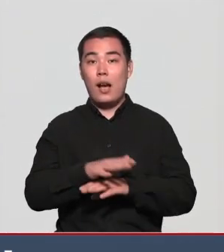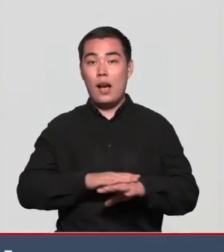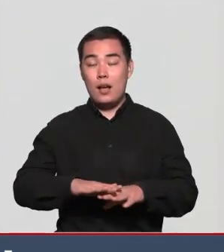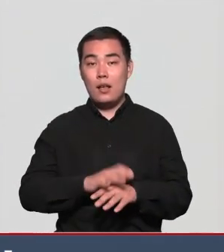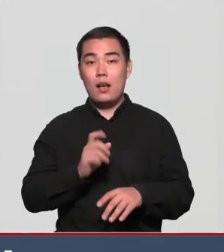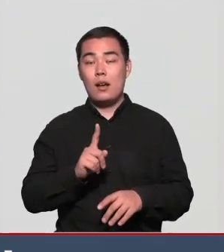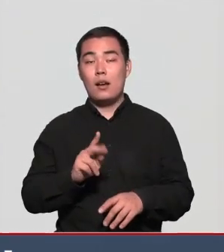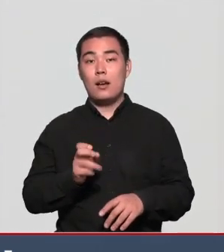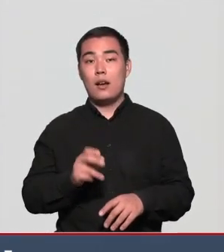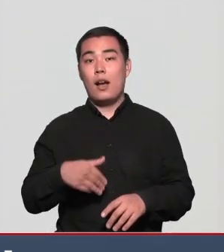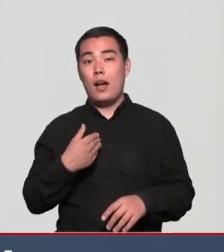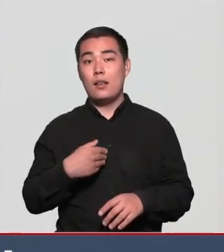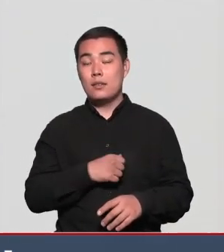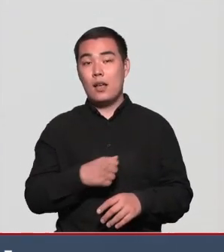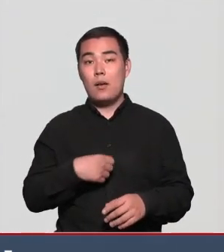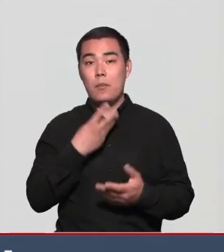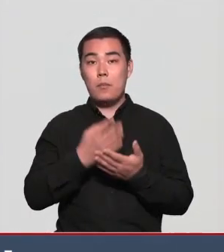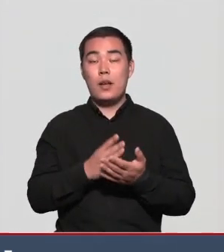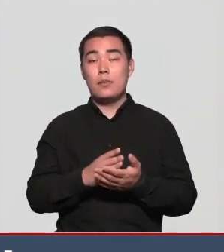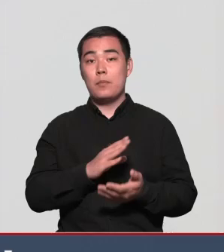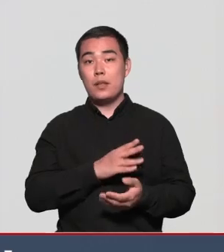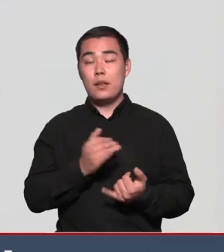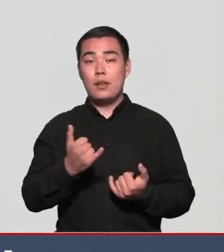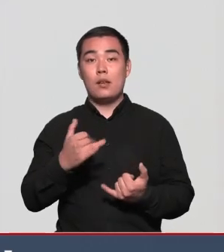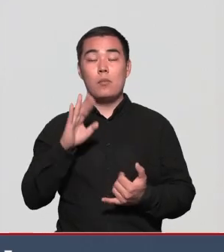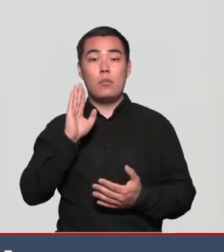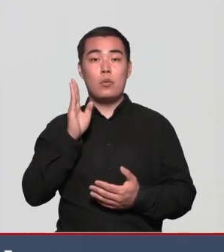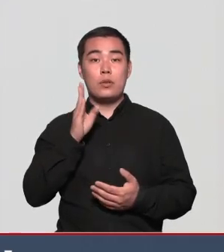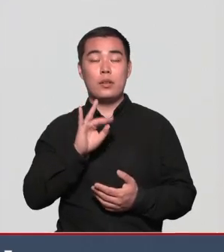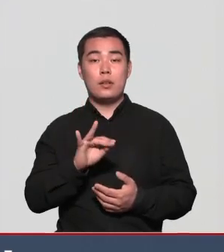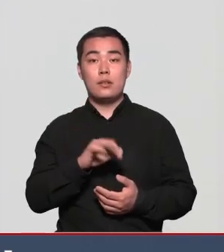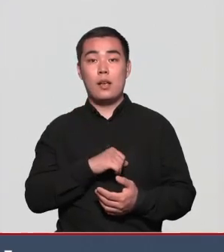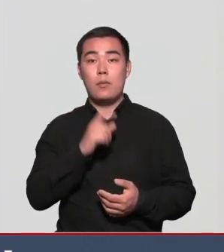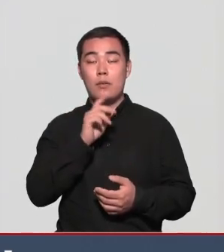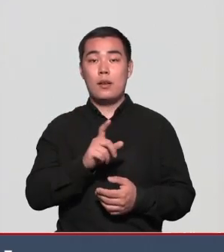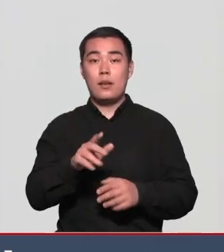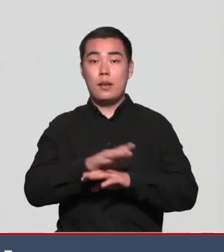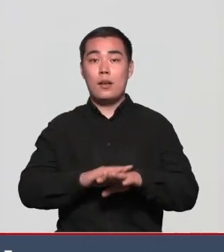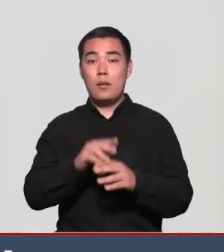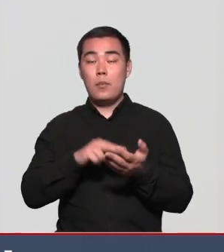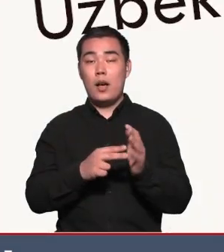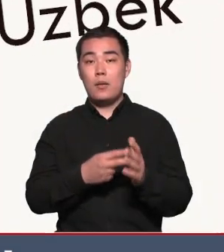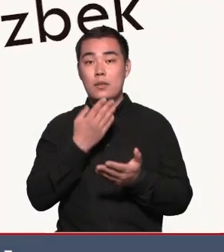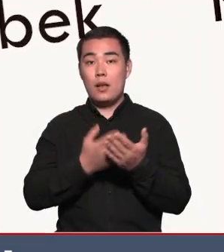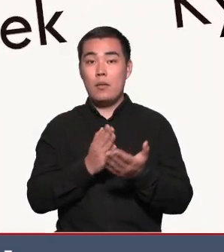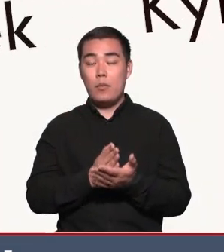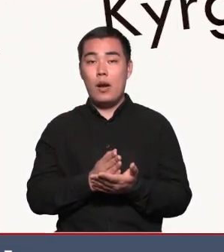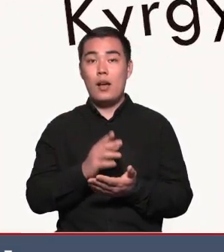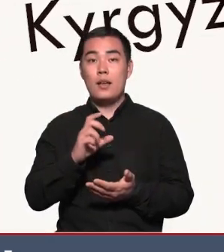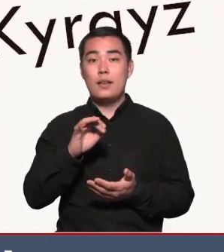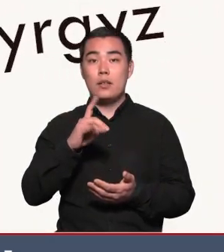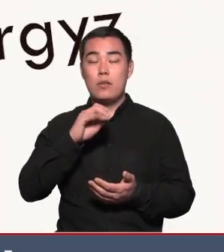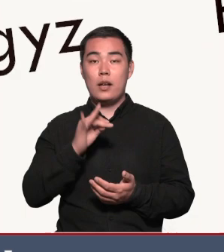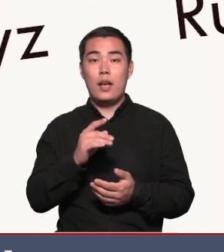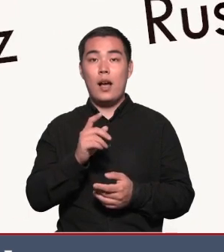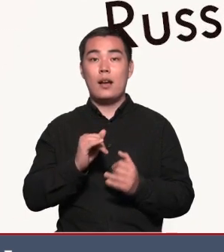халықтың қалаулысына айналған тұлғалар, сондықтан алдағы уақытта да көрерменге түрлі жоба ұсынуды жалғастырамыз. Ал Силквей